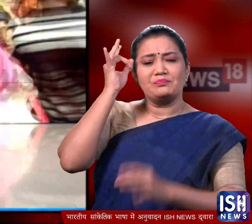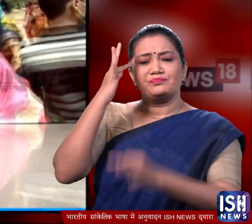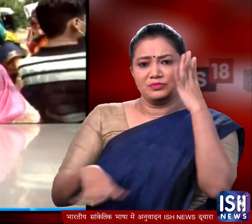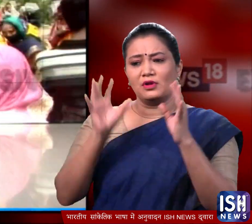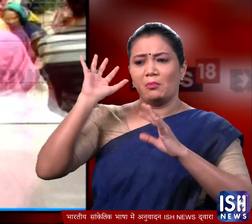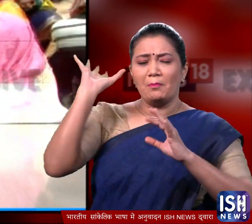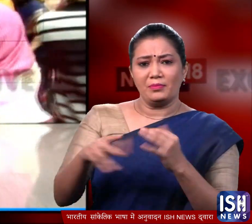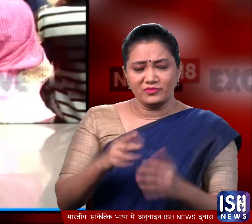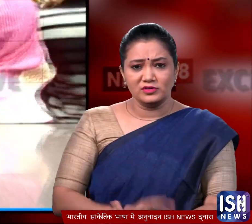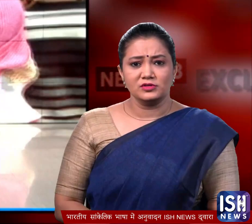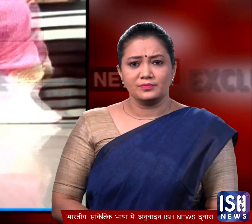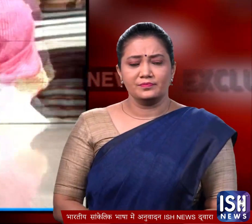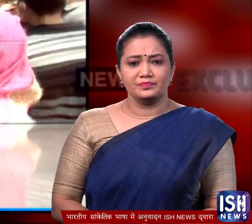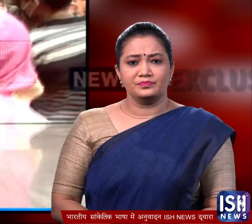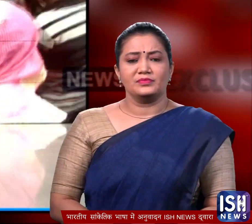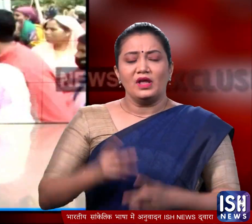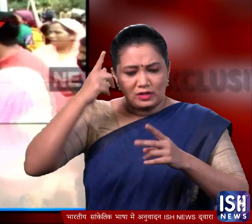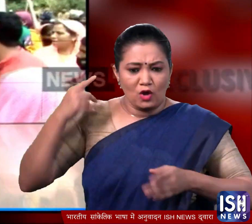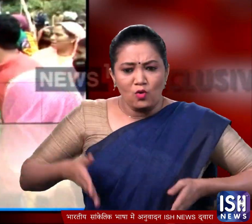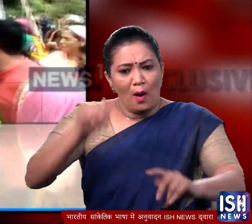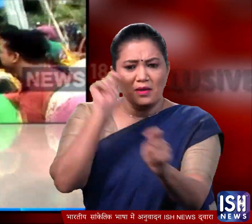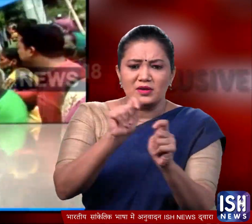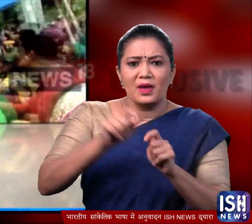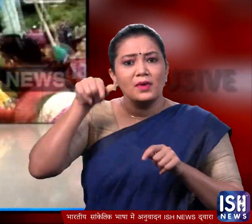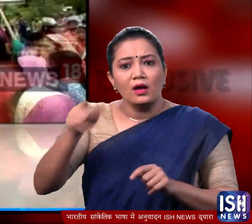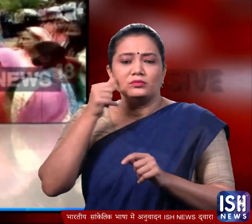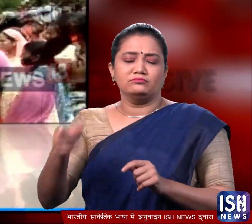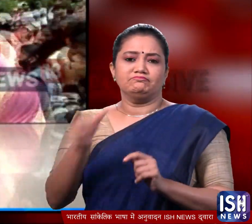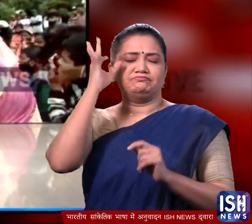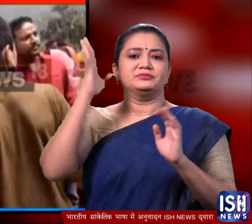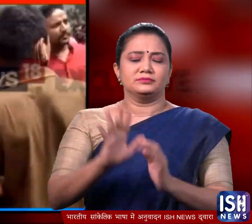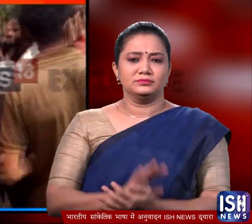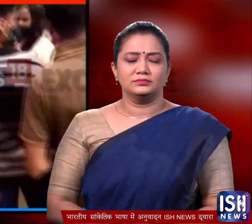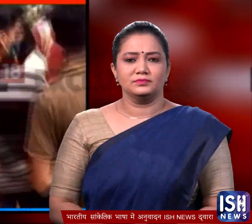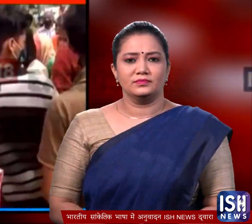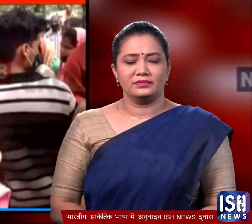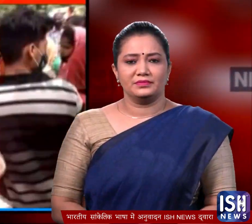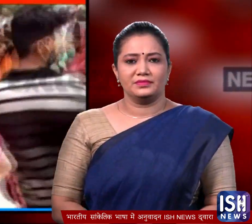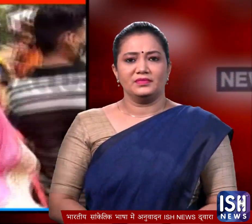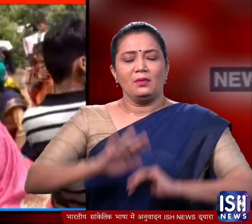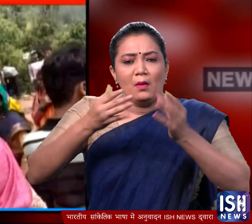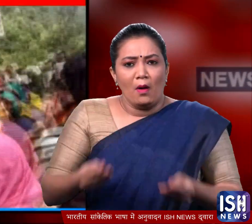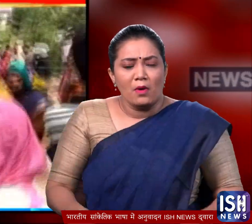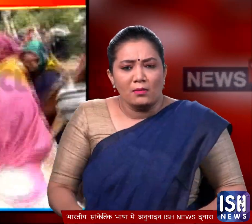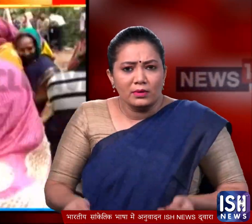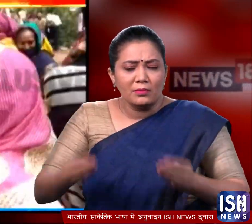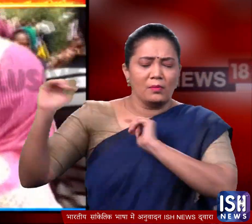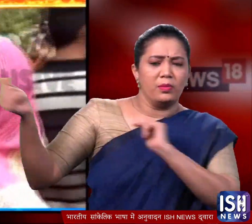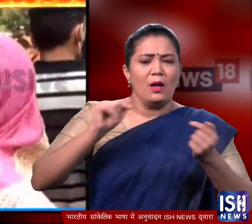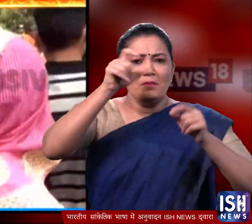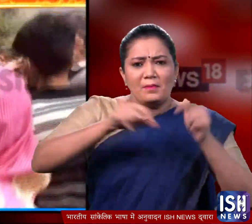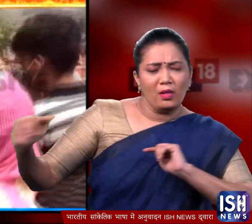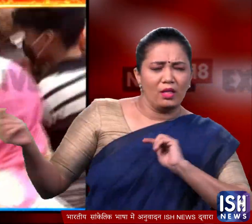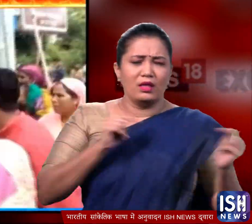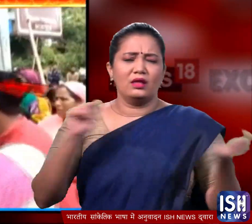करना पड़ा। बताया गया कि लोगों ने उनके सामने सड़क बनवाने की मांग रखी, जिस पर वो भड़क गए, जिसके बाद बात बढ़ती चली गई और भीड़